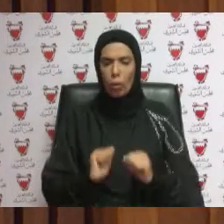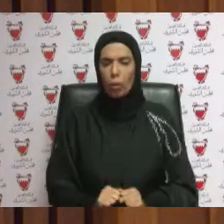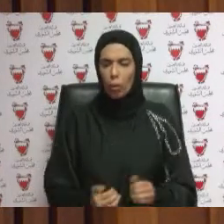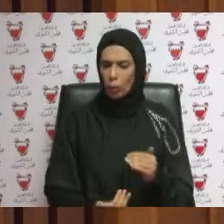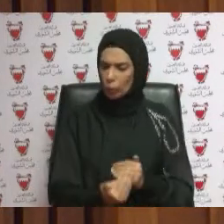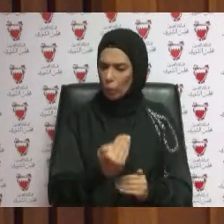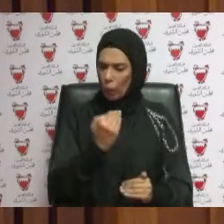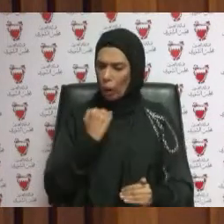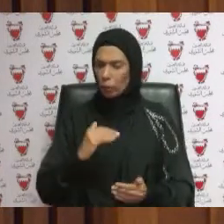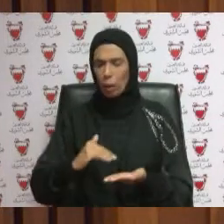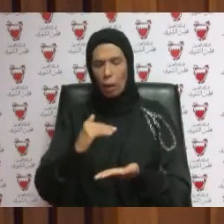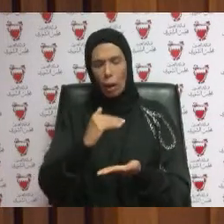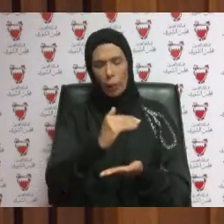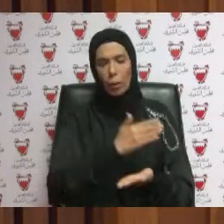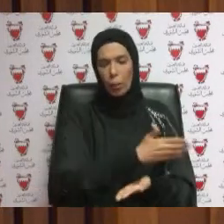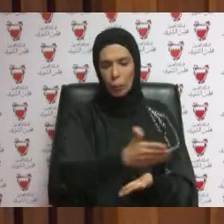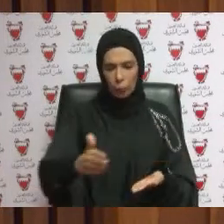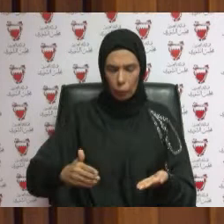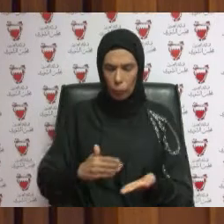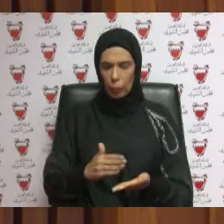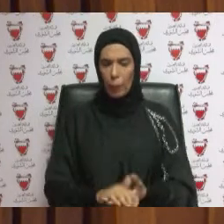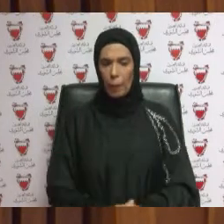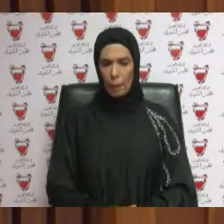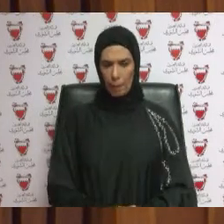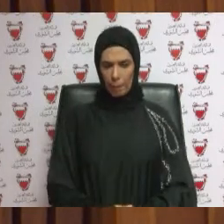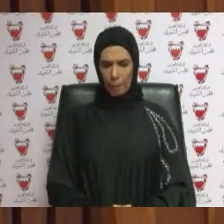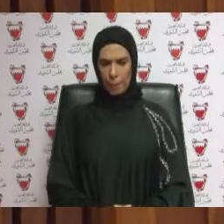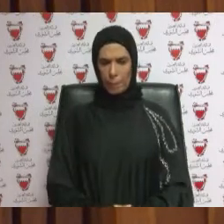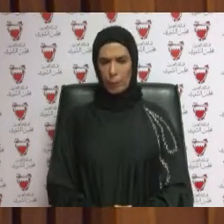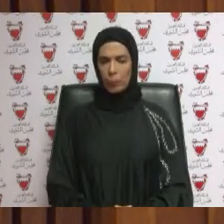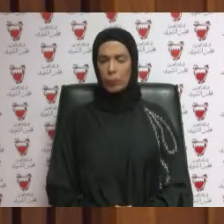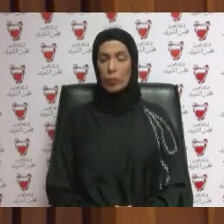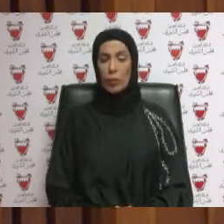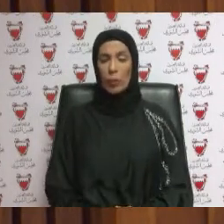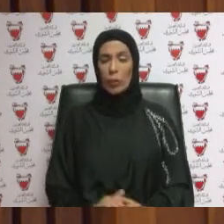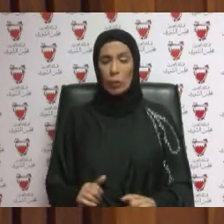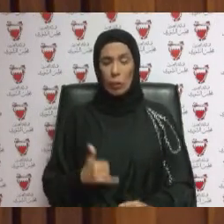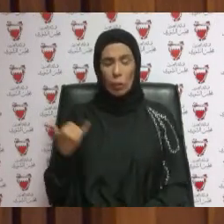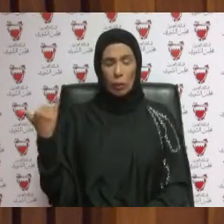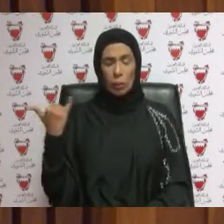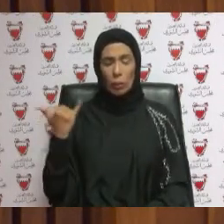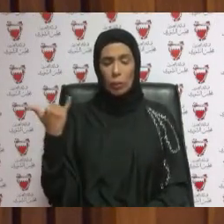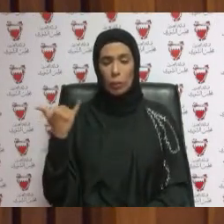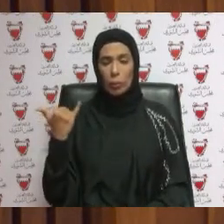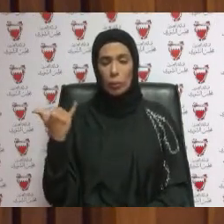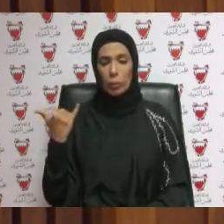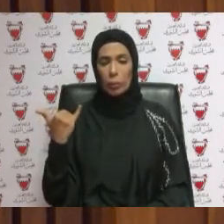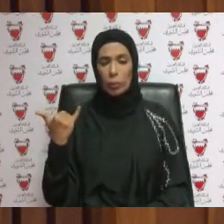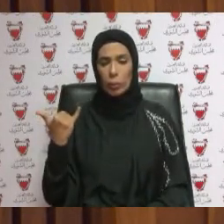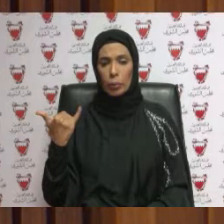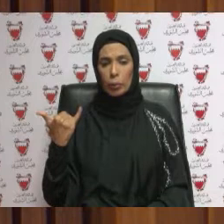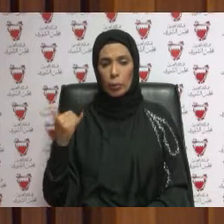مواقع الخدمات العامة والمناطق الأثرية اللتان تحظيان بالتحديد والأهمية لدى